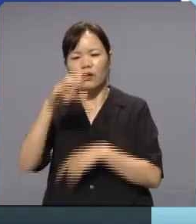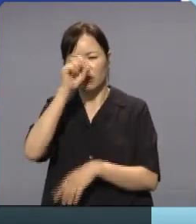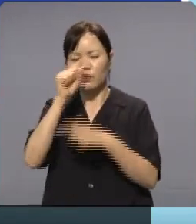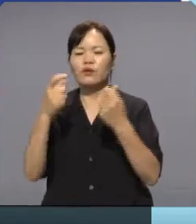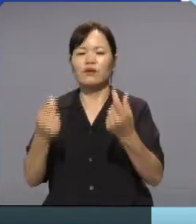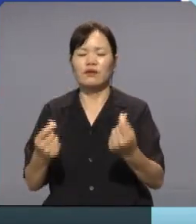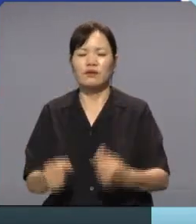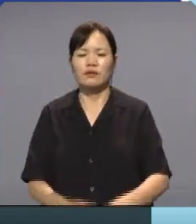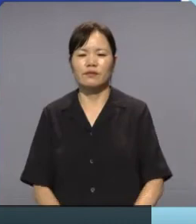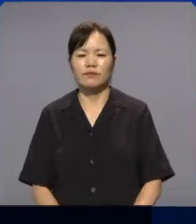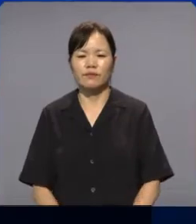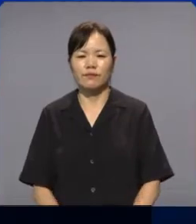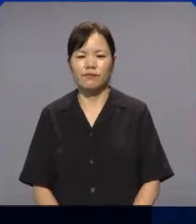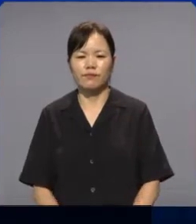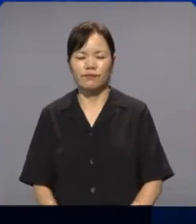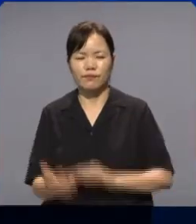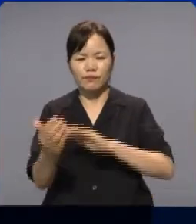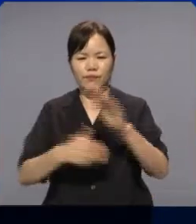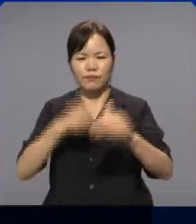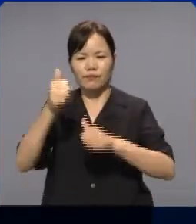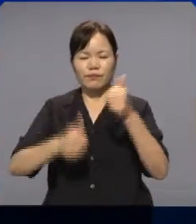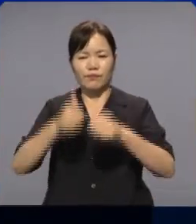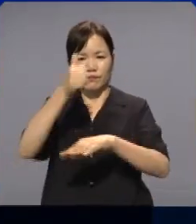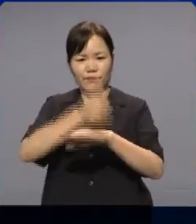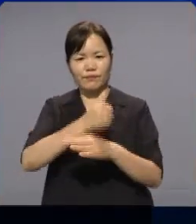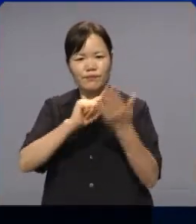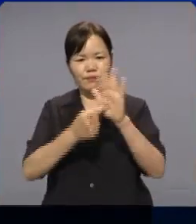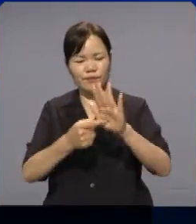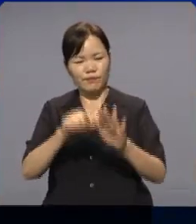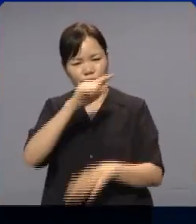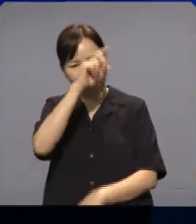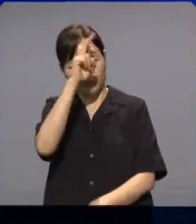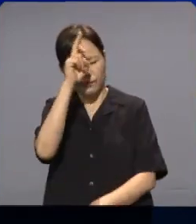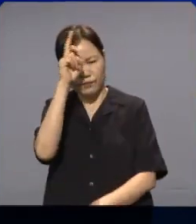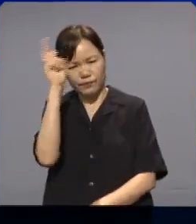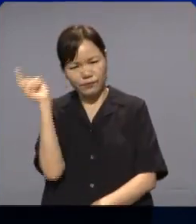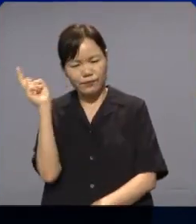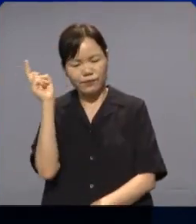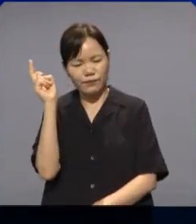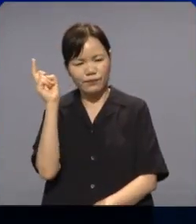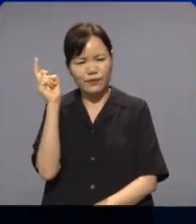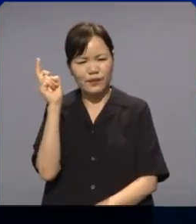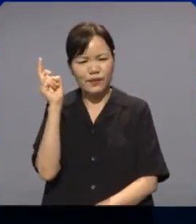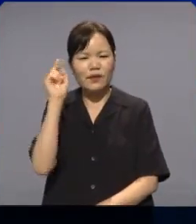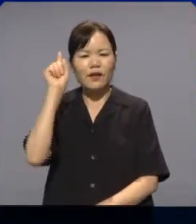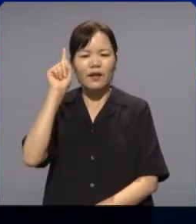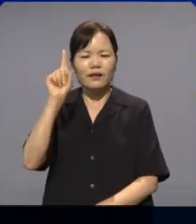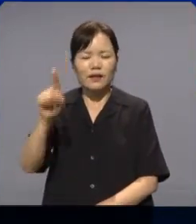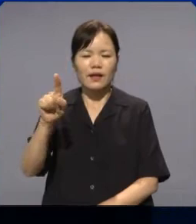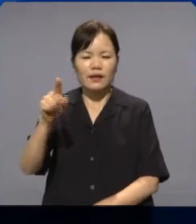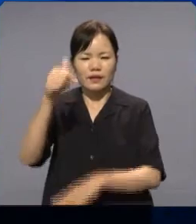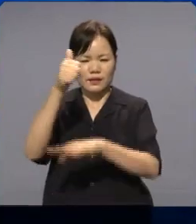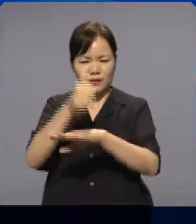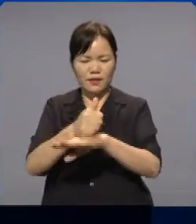예. 컷오프 결과는 이제 오늘 오후 저녁 때 나올 것을 보이니까 내일 이 시간에는 또 그 컷오프 결과를 가지고 얘기를 할